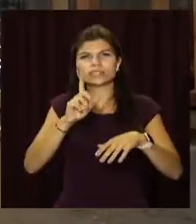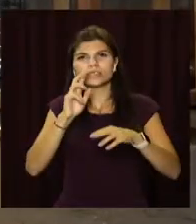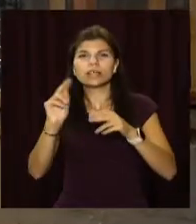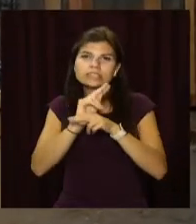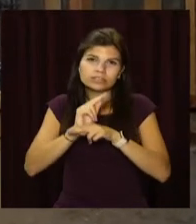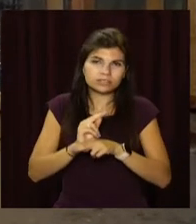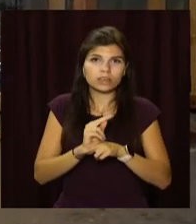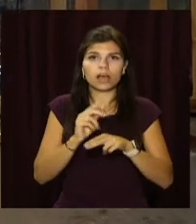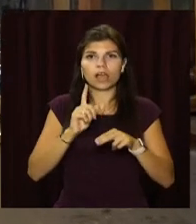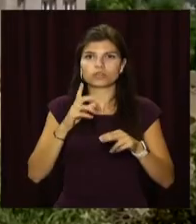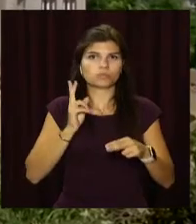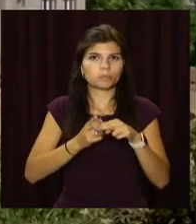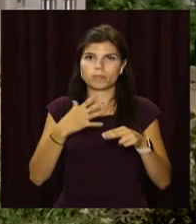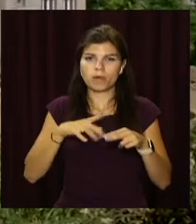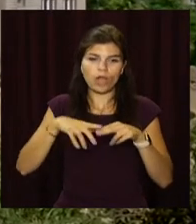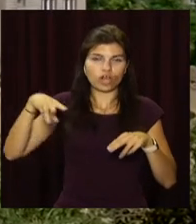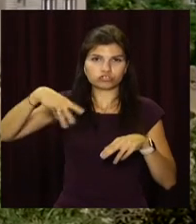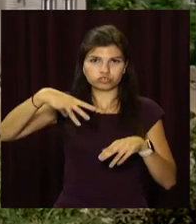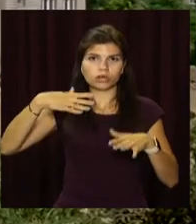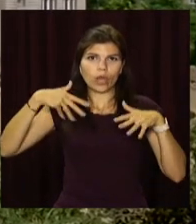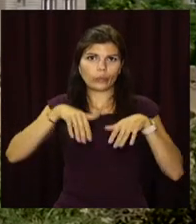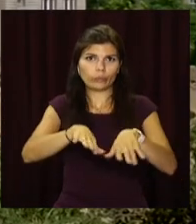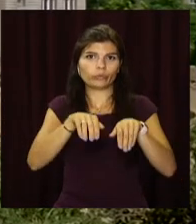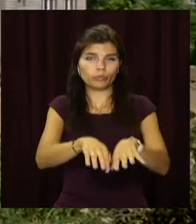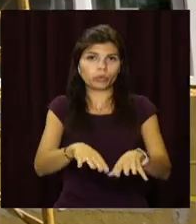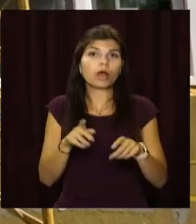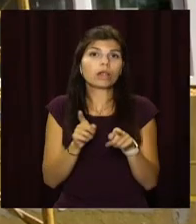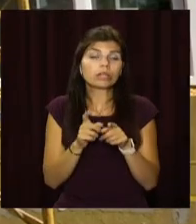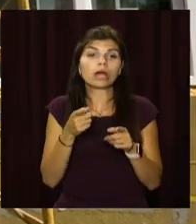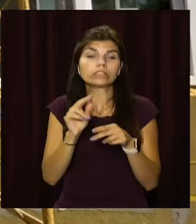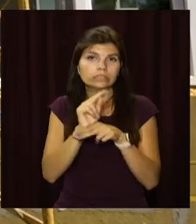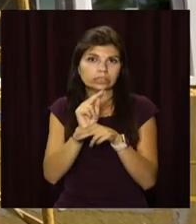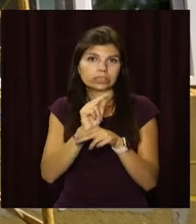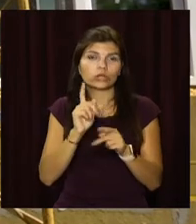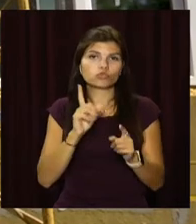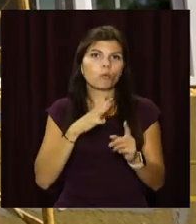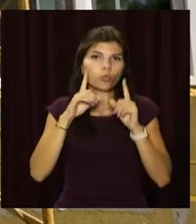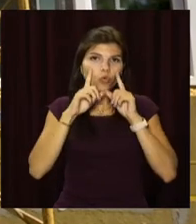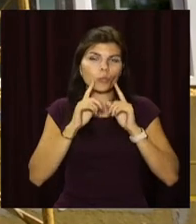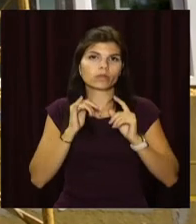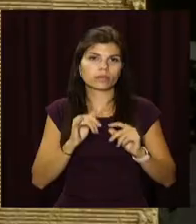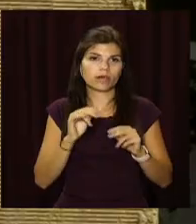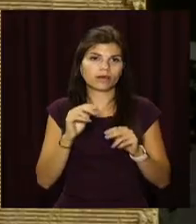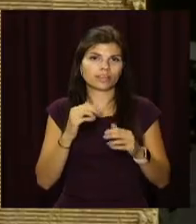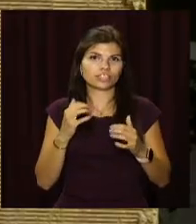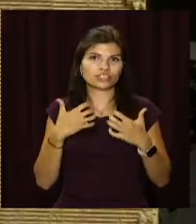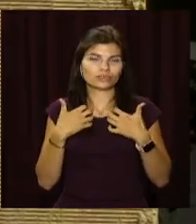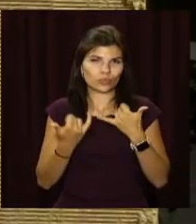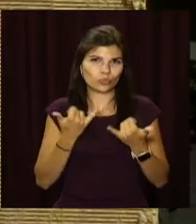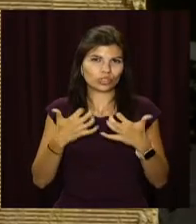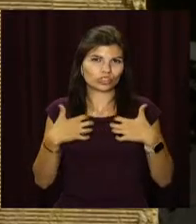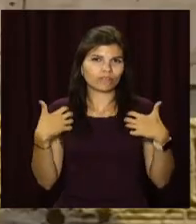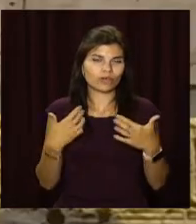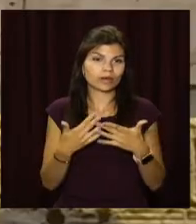але внутрішні відділки ще не готові. Тривають будівельні роботи і в 11-й гімназії міста. Там відновлюють будівлі, де навчатиметься учні